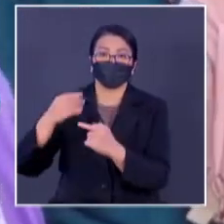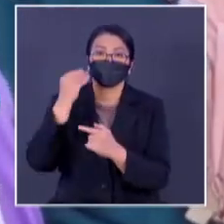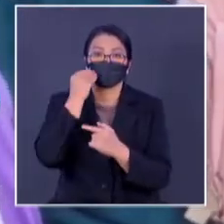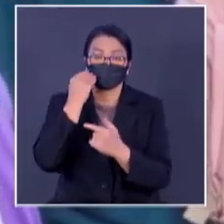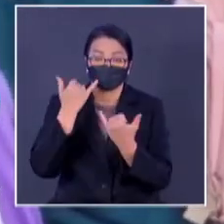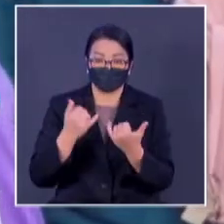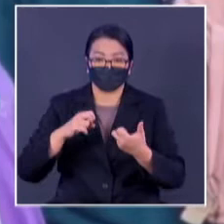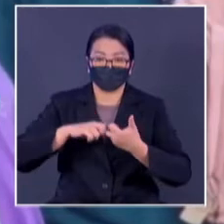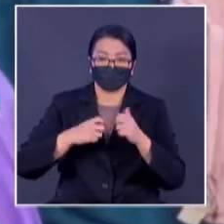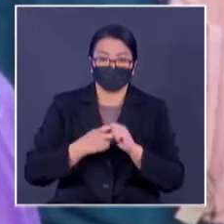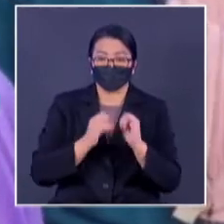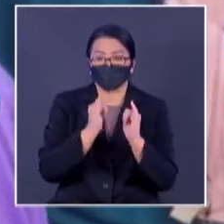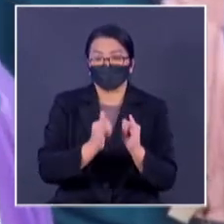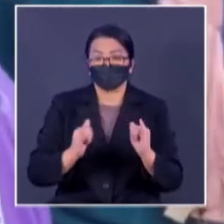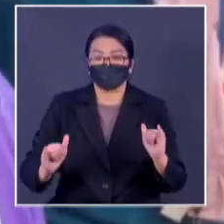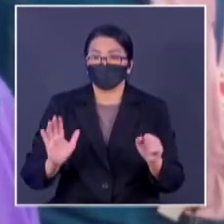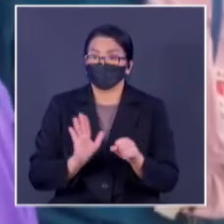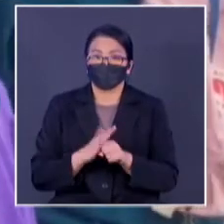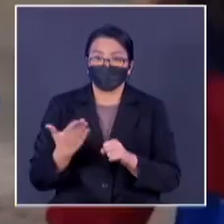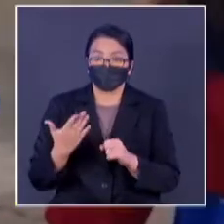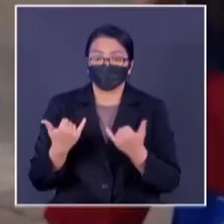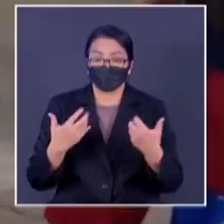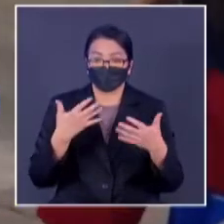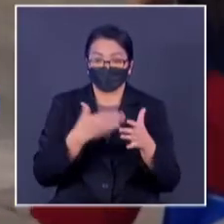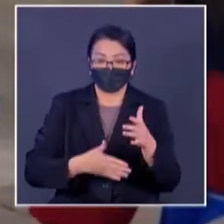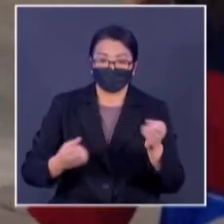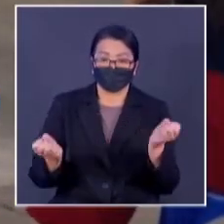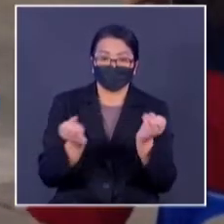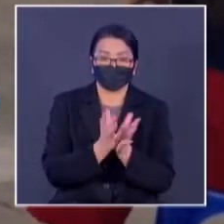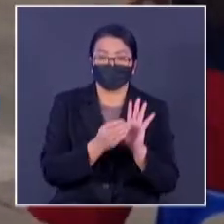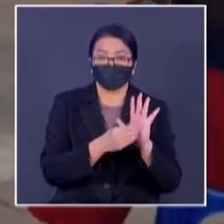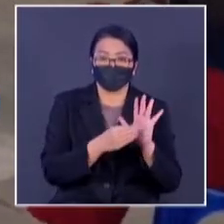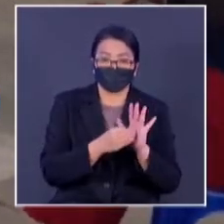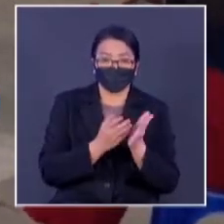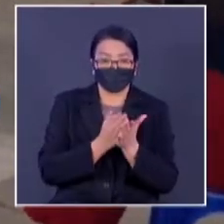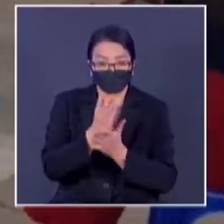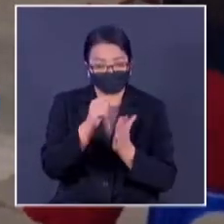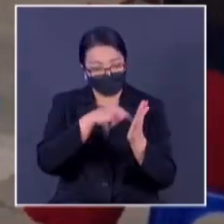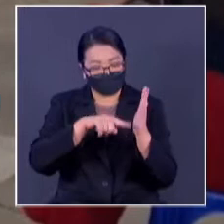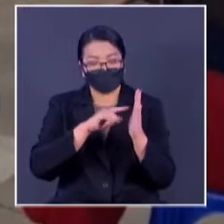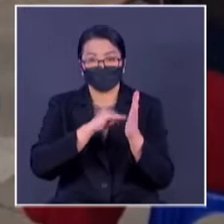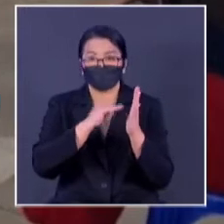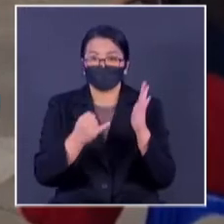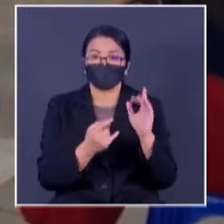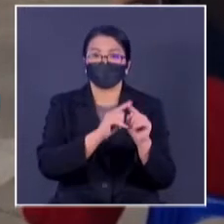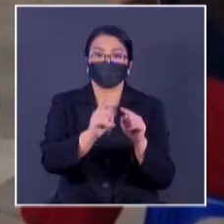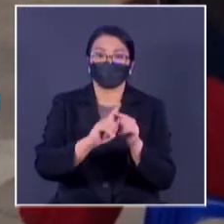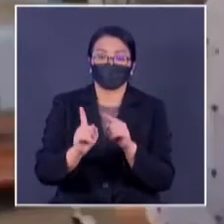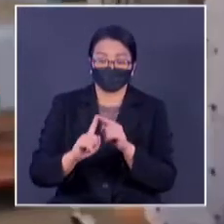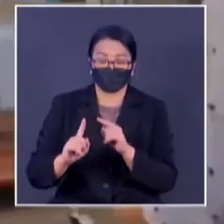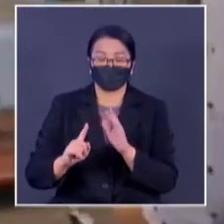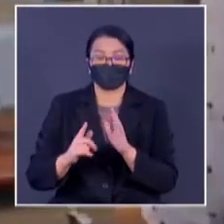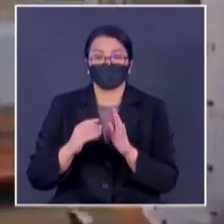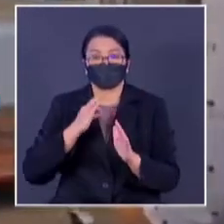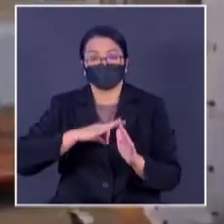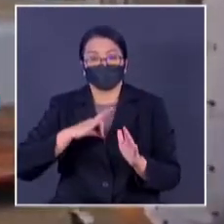าเรื่องของเตียงอาจจะไม่พอเนี่ยก็ส่งผลกระทบไม่ใช่แค่ในกรุงเทพมหานครและปริมณฑลละตอนนี้ในจังหวัดต่างๆหลายจังหวัด